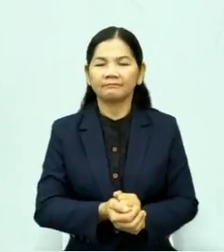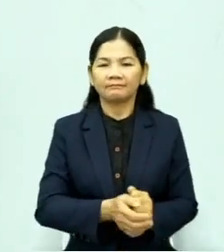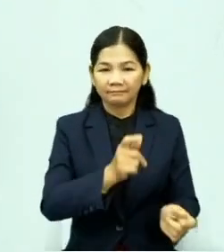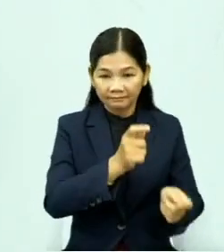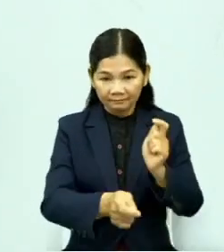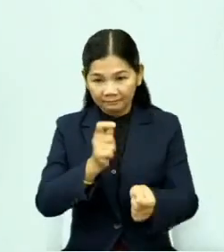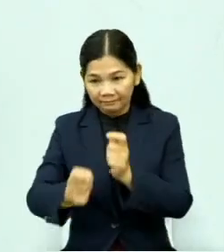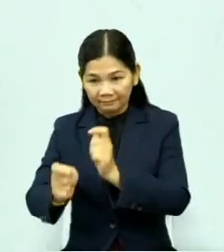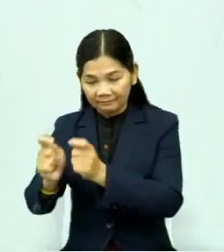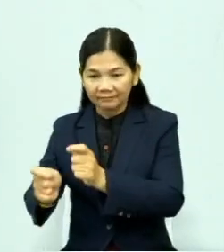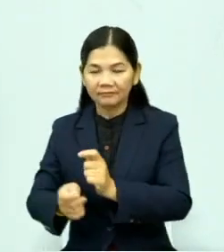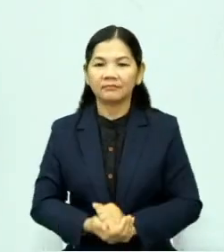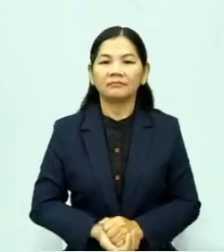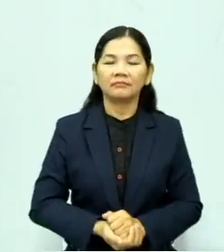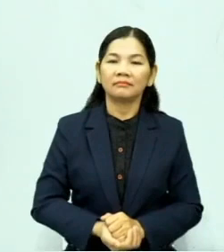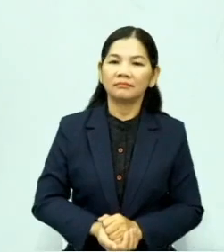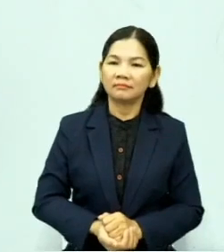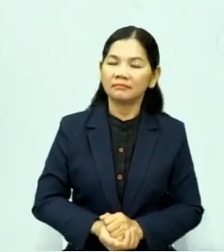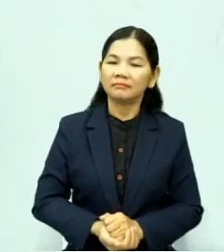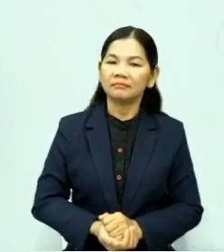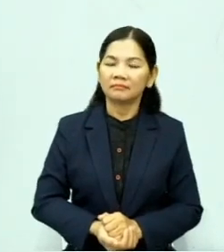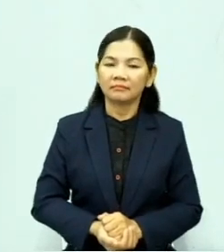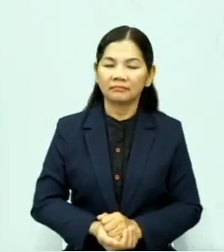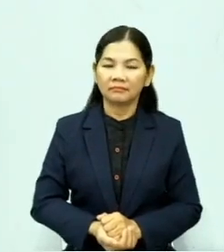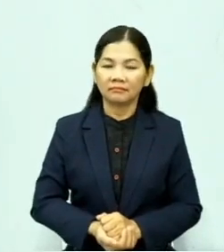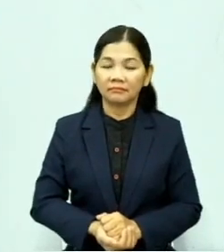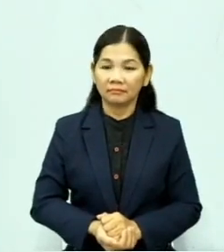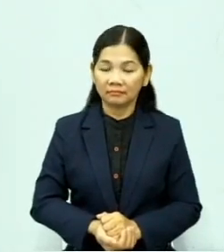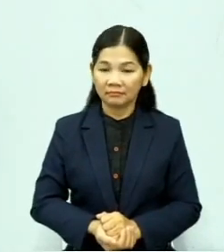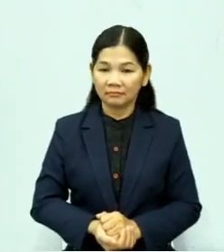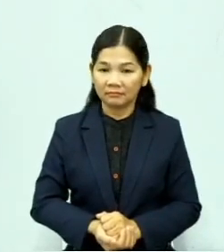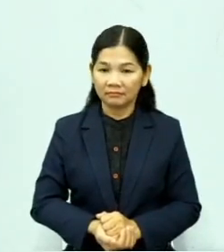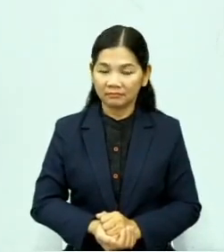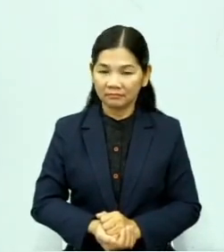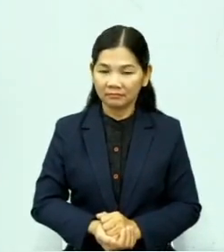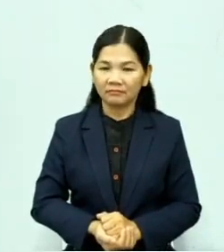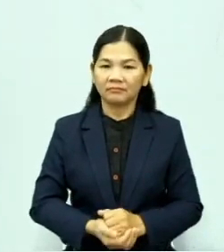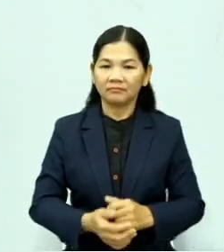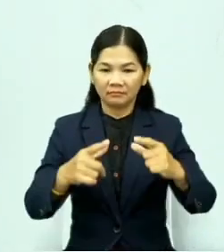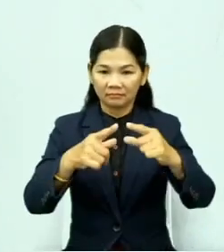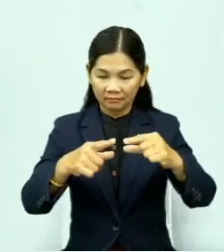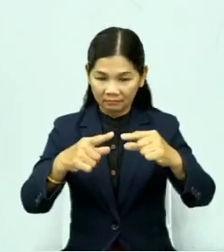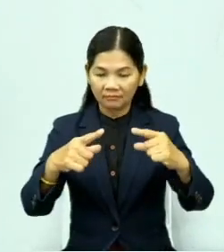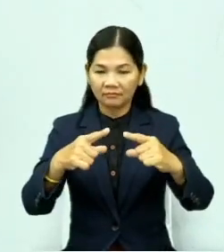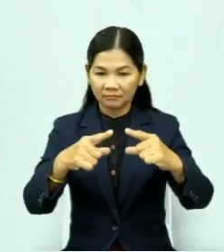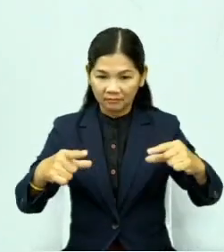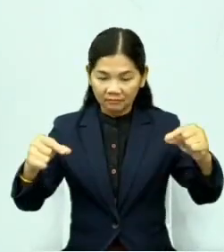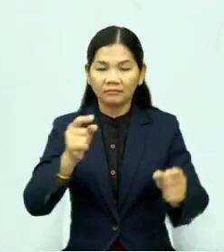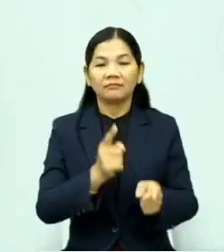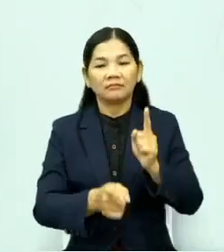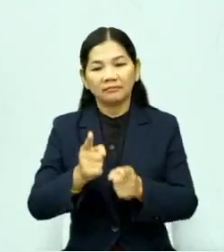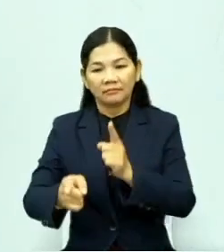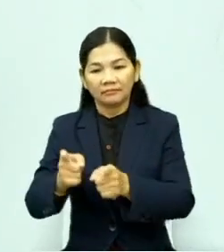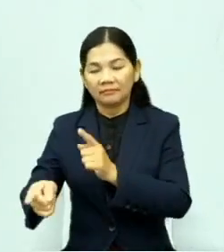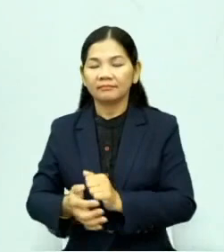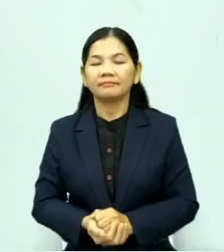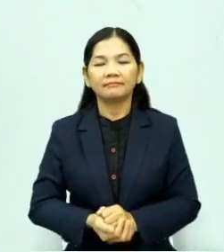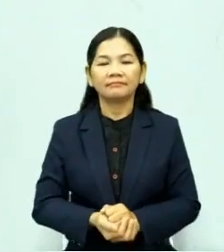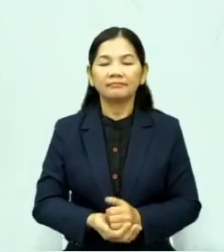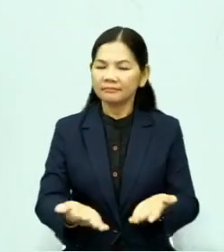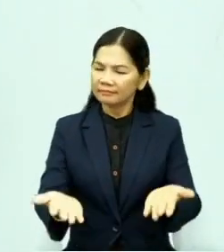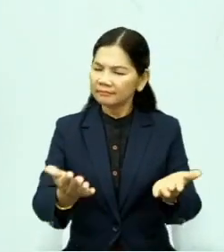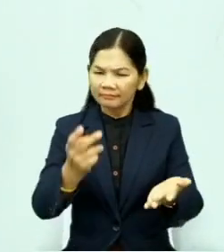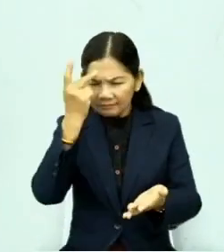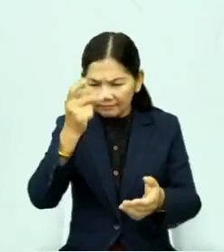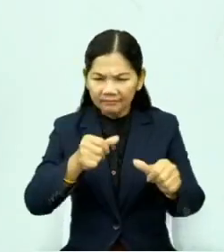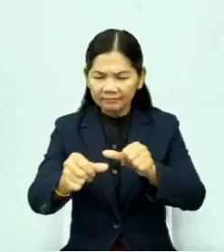á Chà, là ổn nà Miền ở vầy tiết Chà, miền rồ niệt Chà, là ổ con Chà, ta lấy con